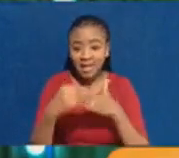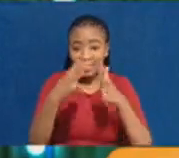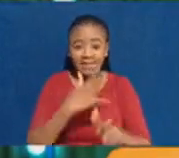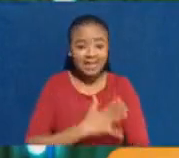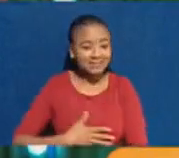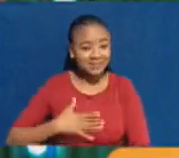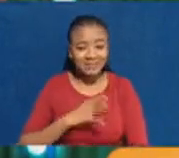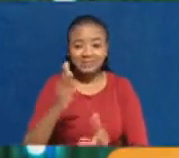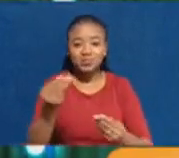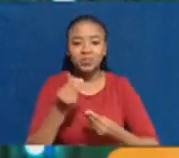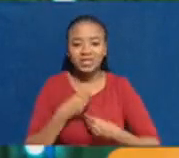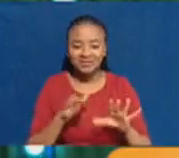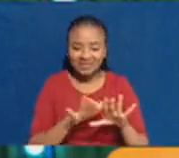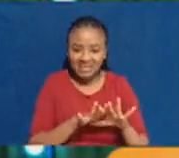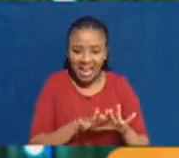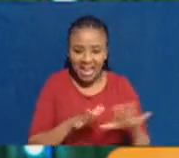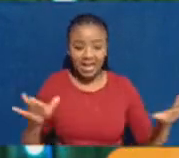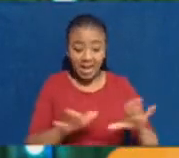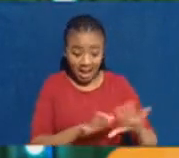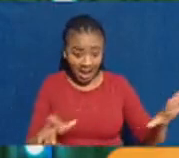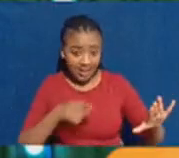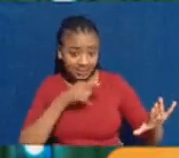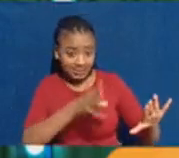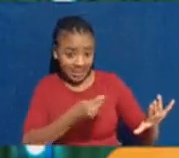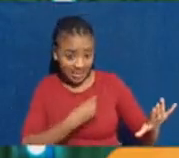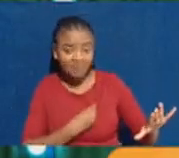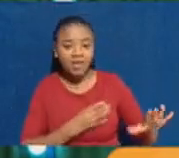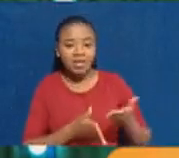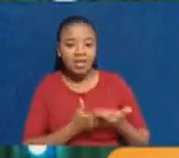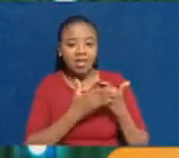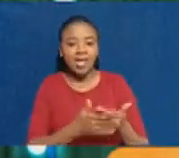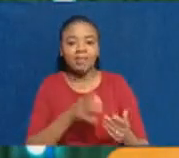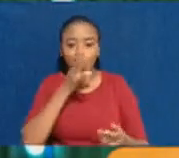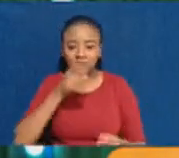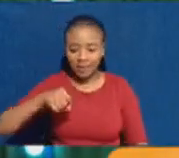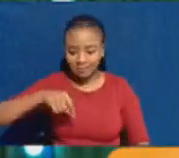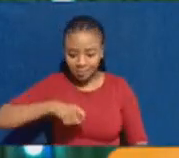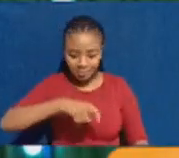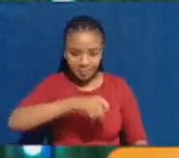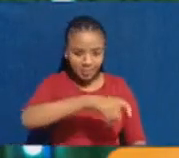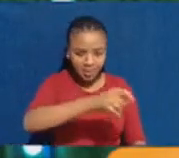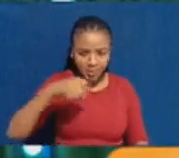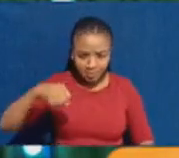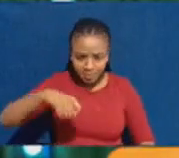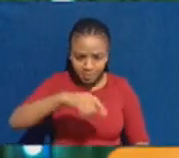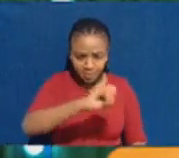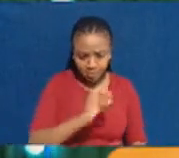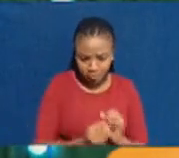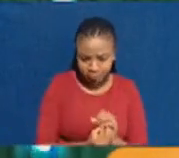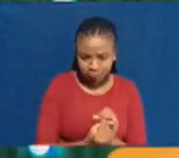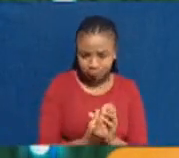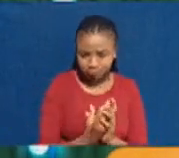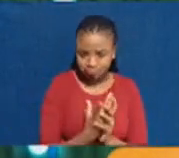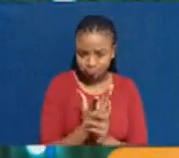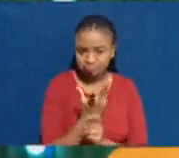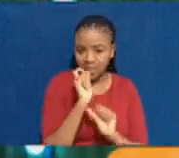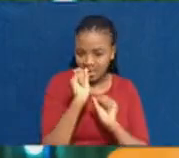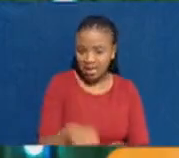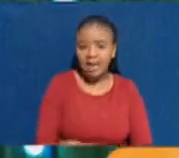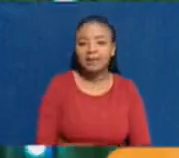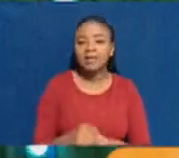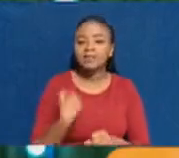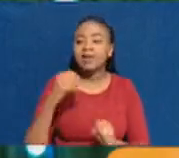mtupatie ardhi ambayo tutatumia kwa mambo ya irrigation ili tulete wale ambao